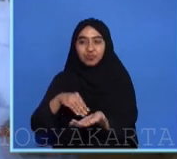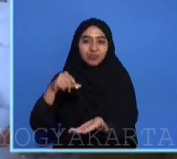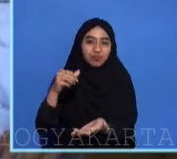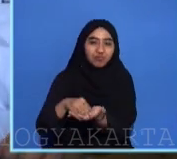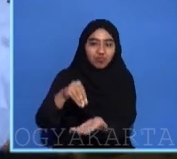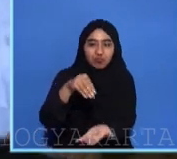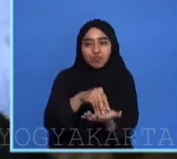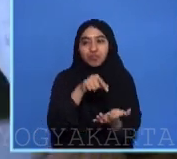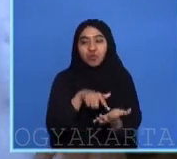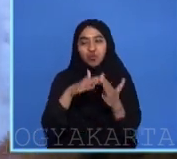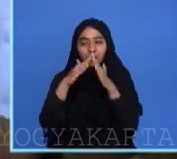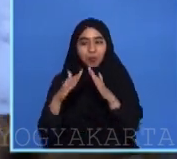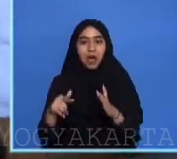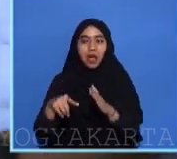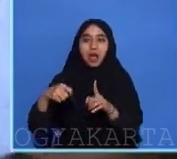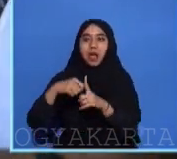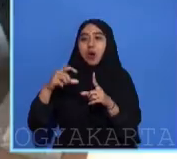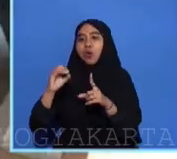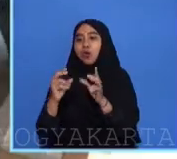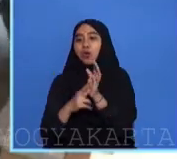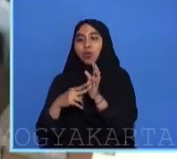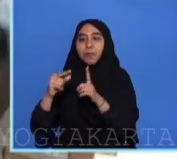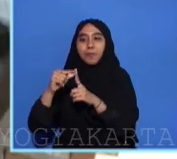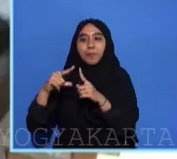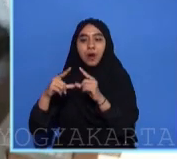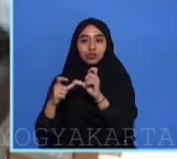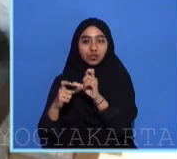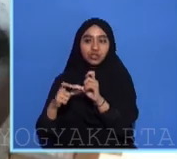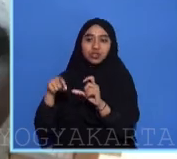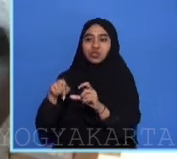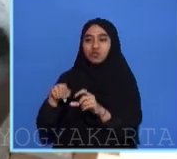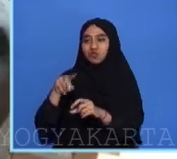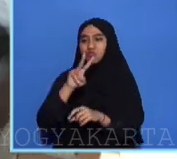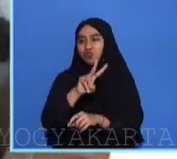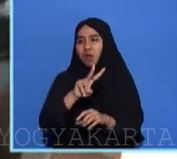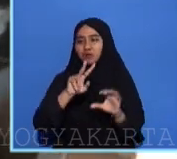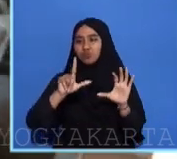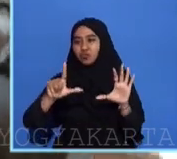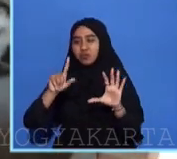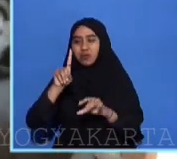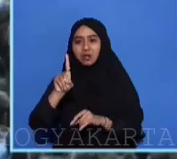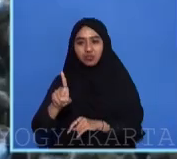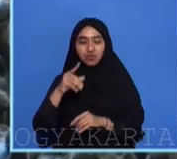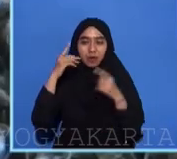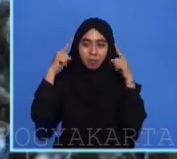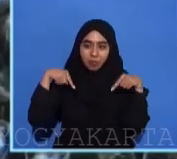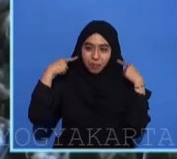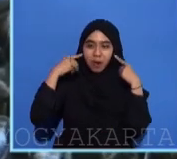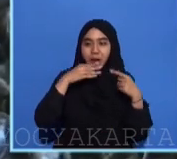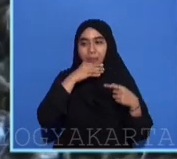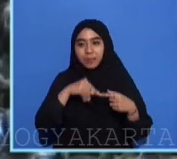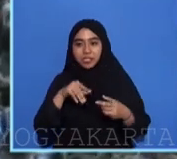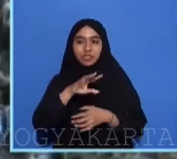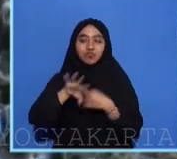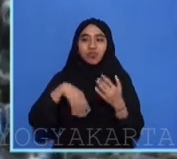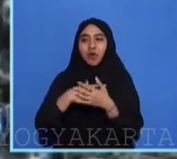kompos zakat dengan didampingi petugas dari 271 ekor domba maupun kambing di kandang akan menghasilkan